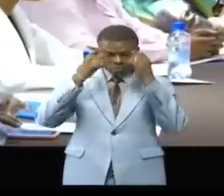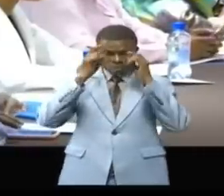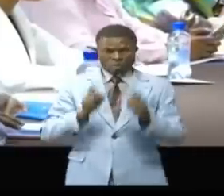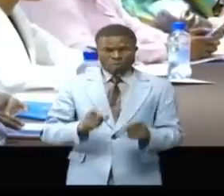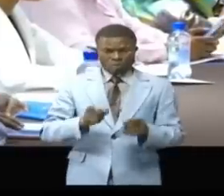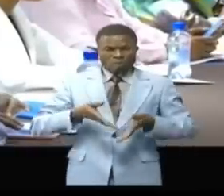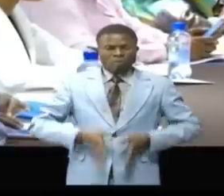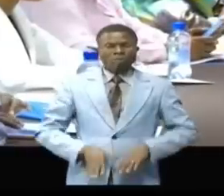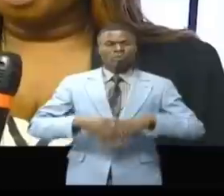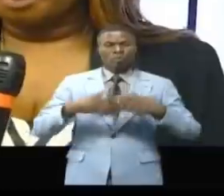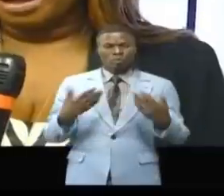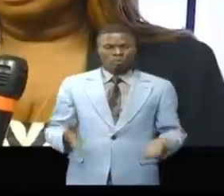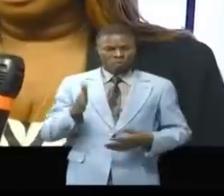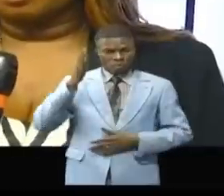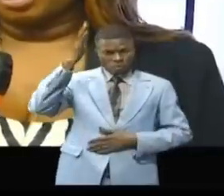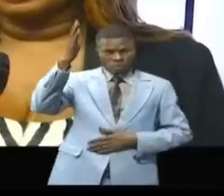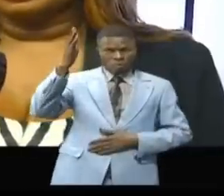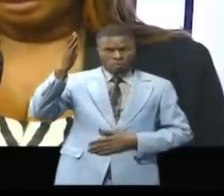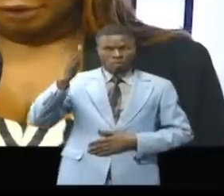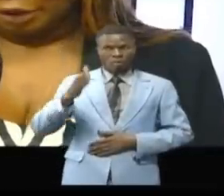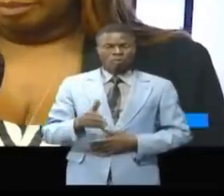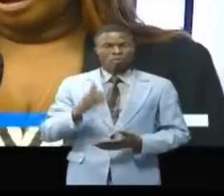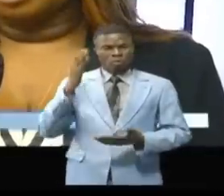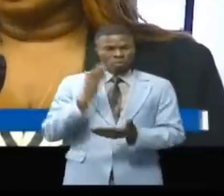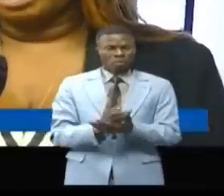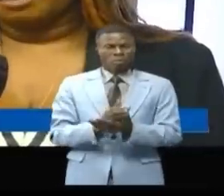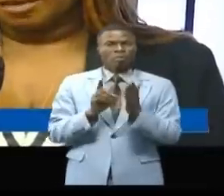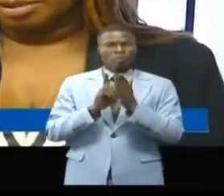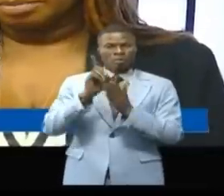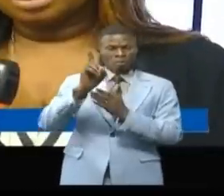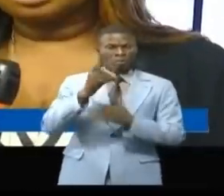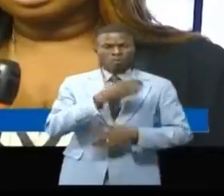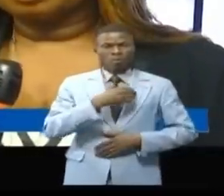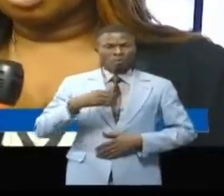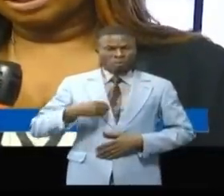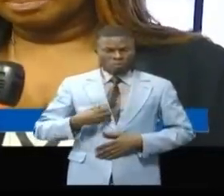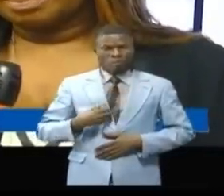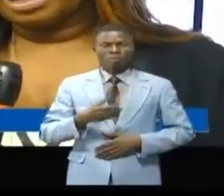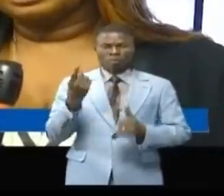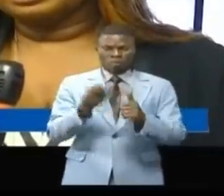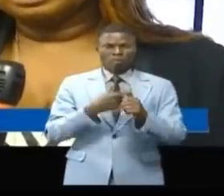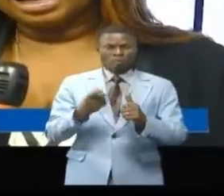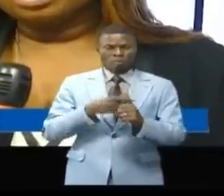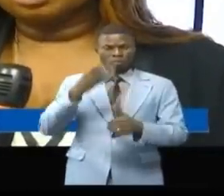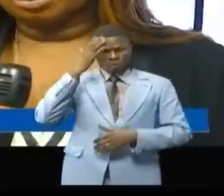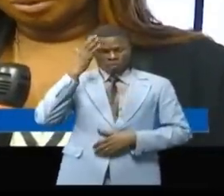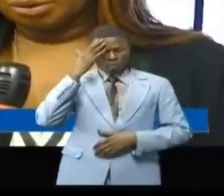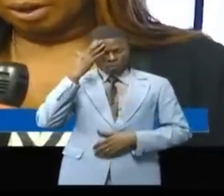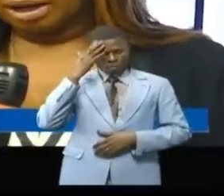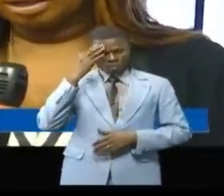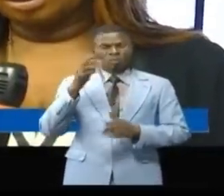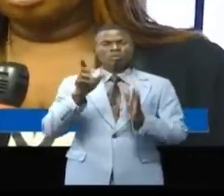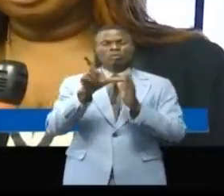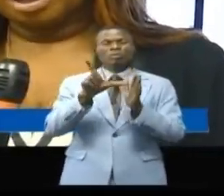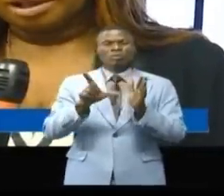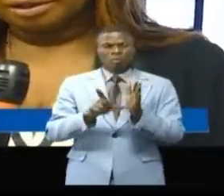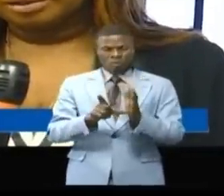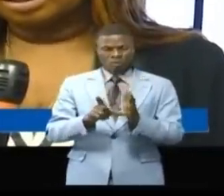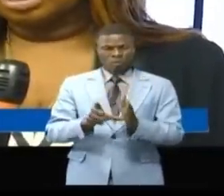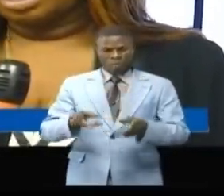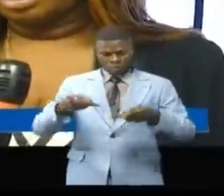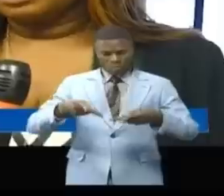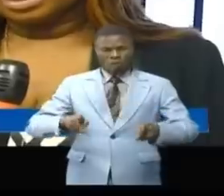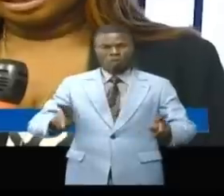propre avenir. C'est qu'il ne peut pas y avoir développement de la femme si elle ne connaît pas les textes de loi qui lui